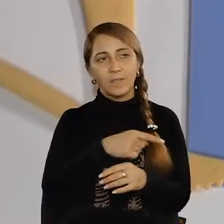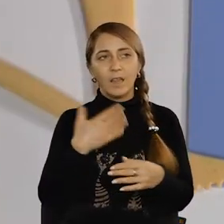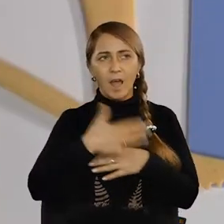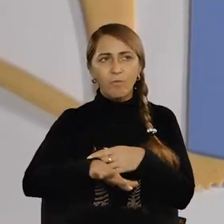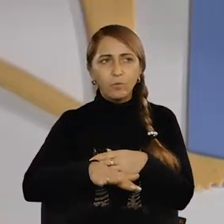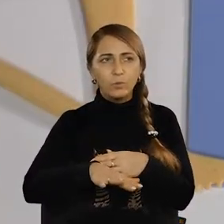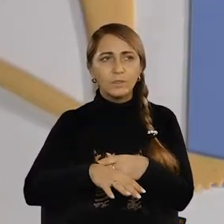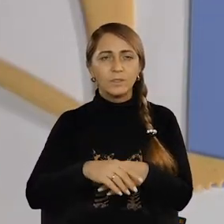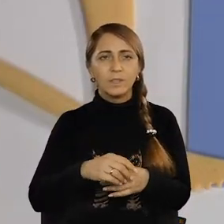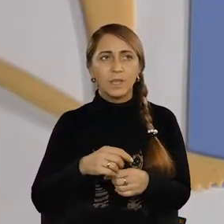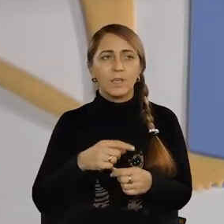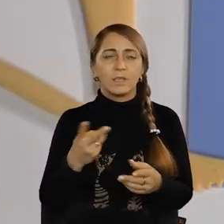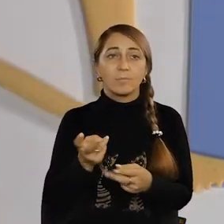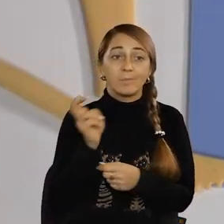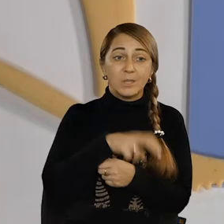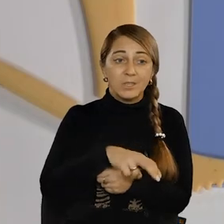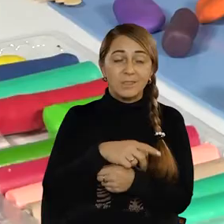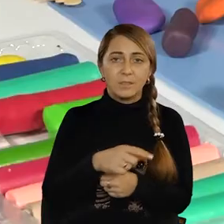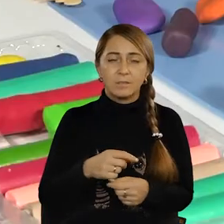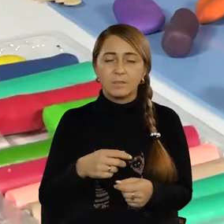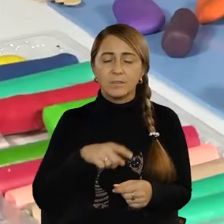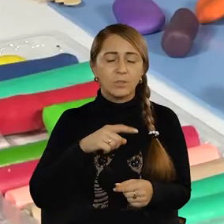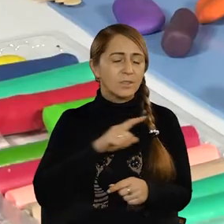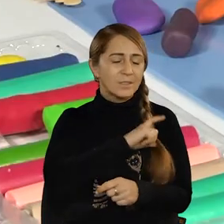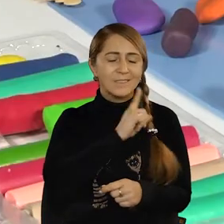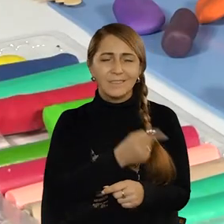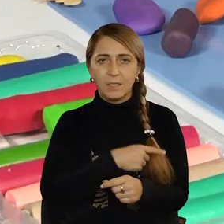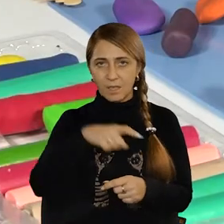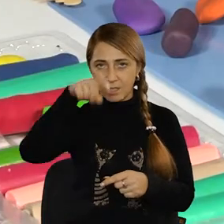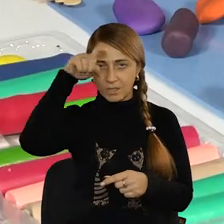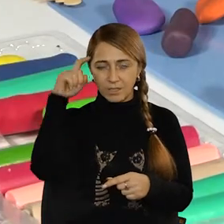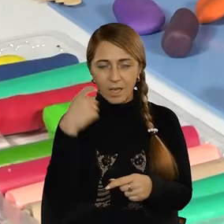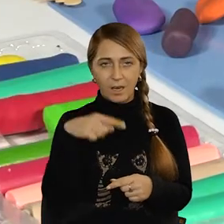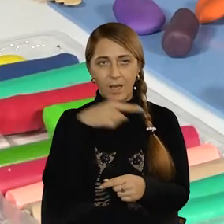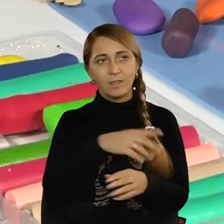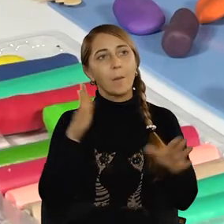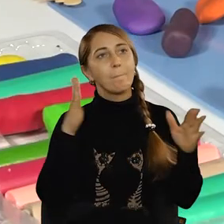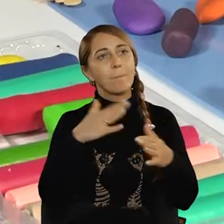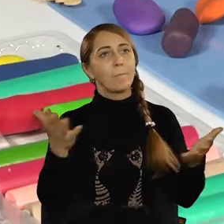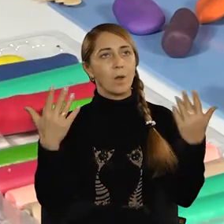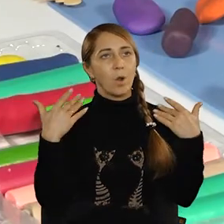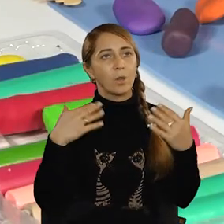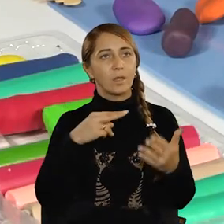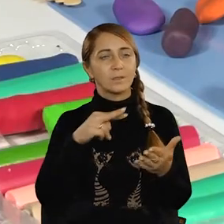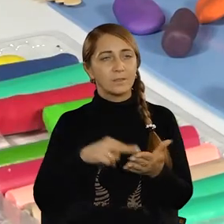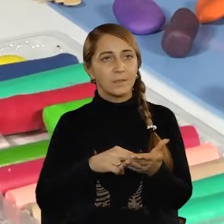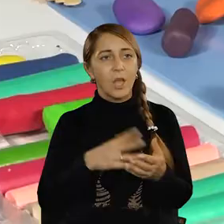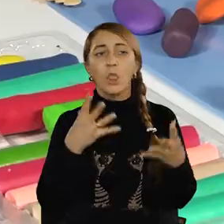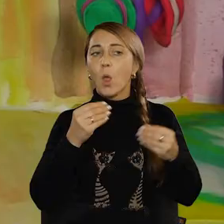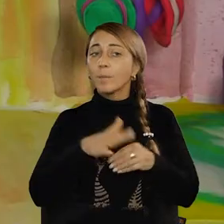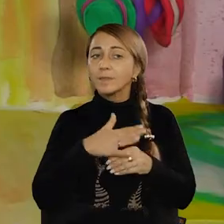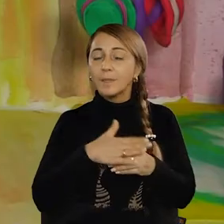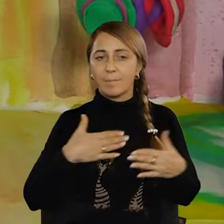на вулиці, звідки щойно прийшли, шаленіла справжнісінька літня спека. «Добрий день!»